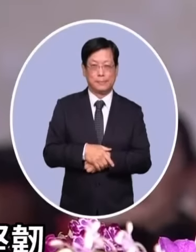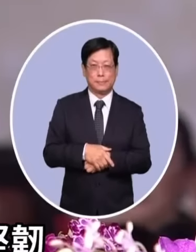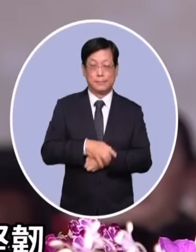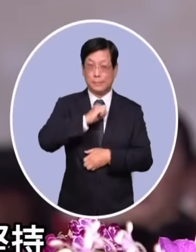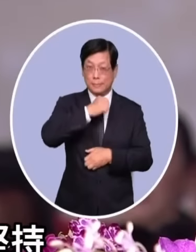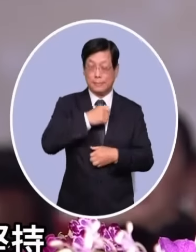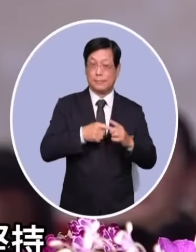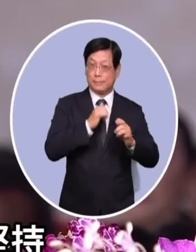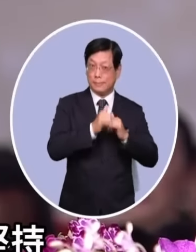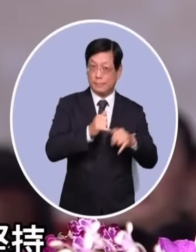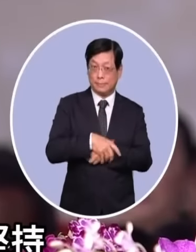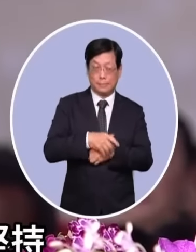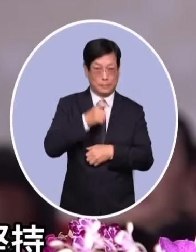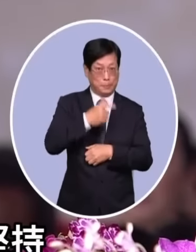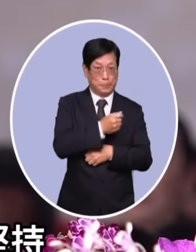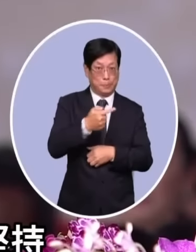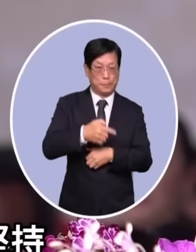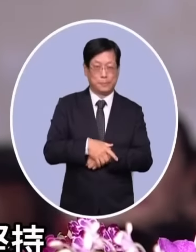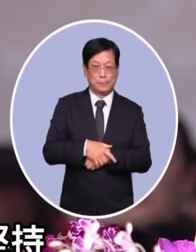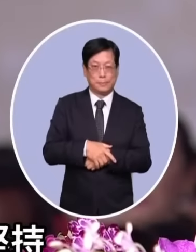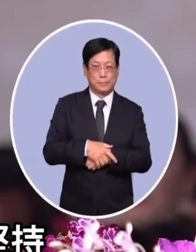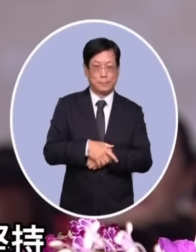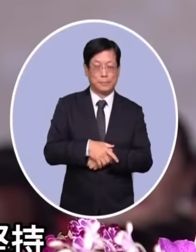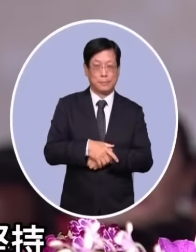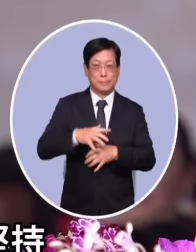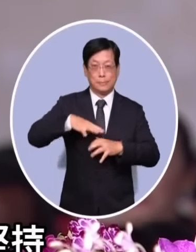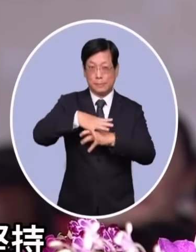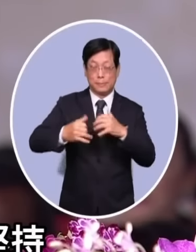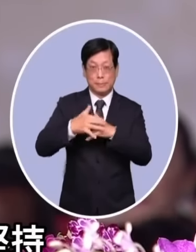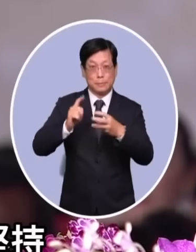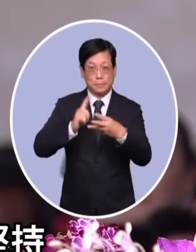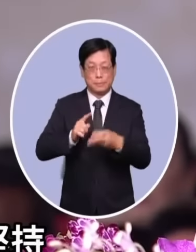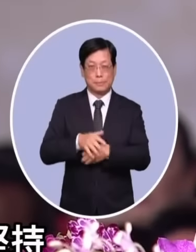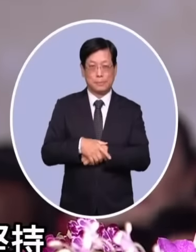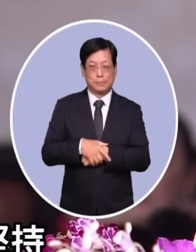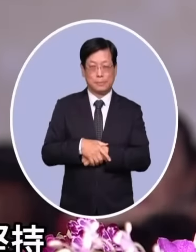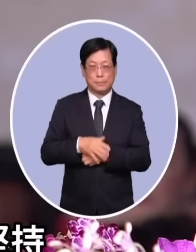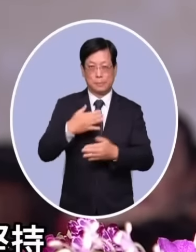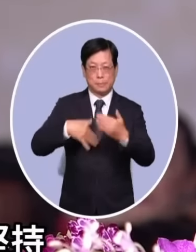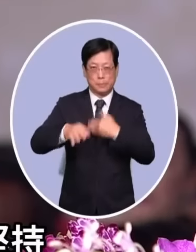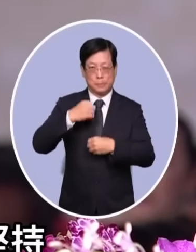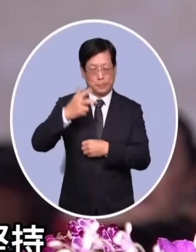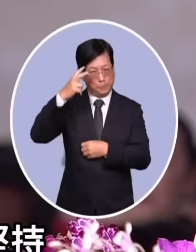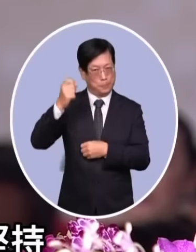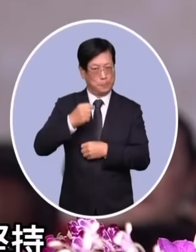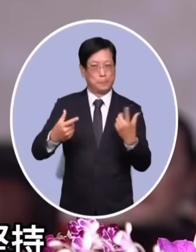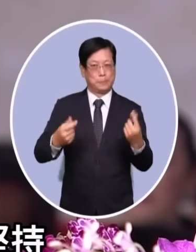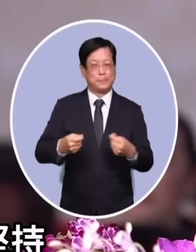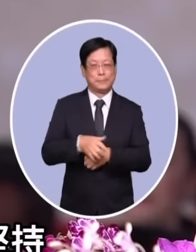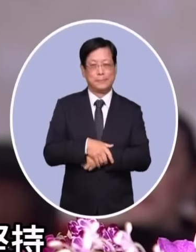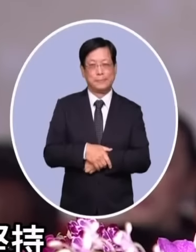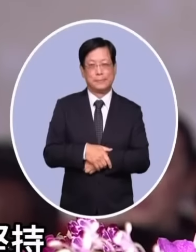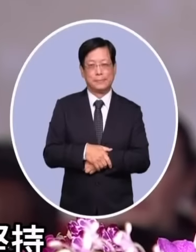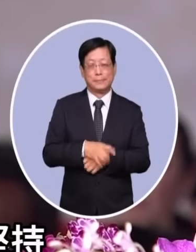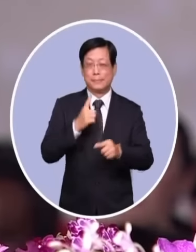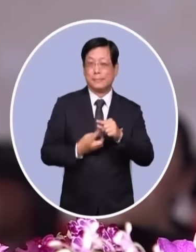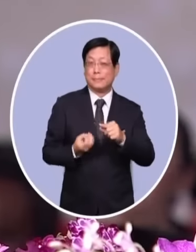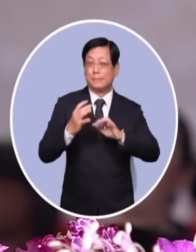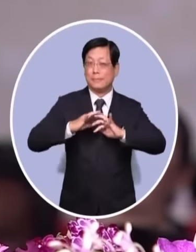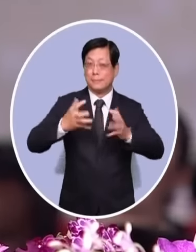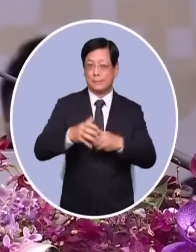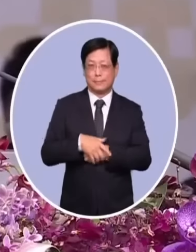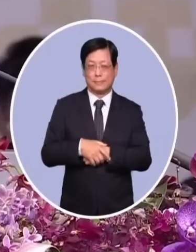台湾人民越坚韧，全球民主就越坚持。中华